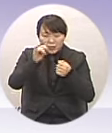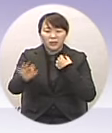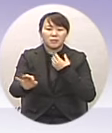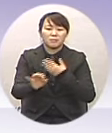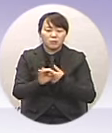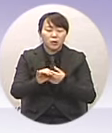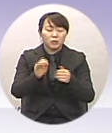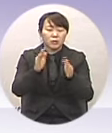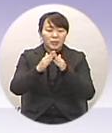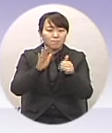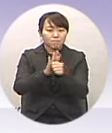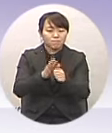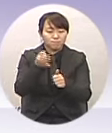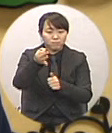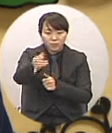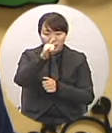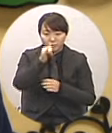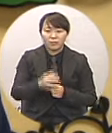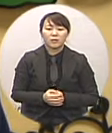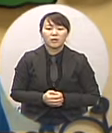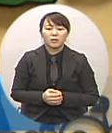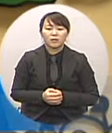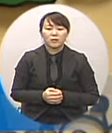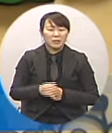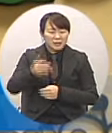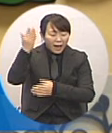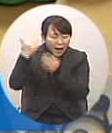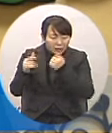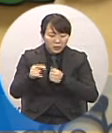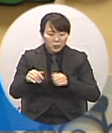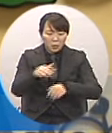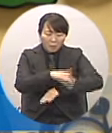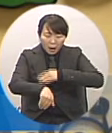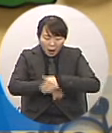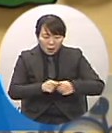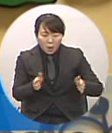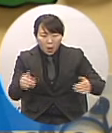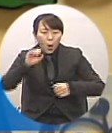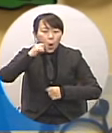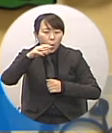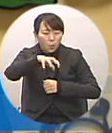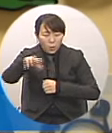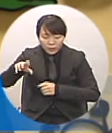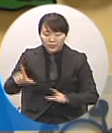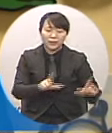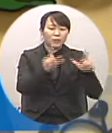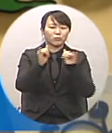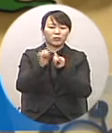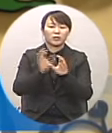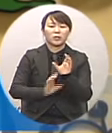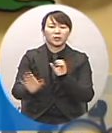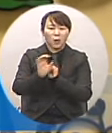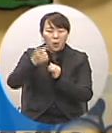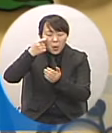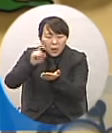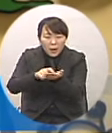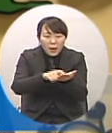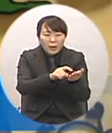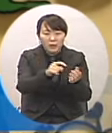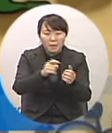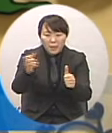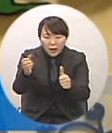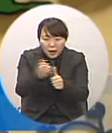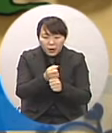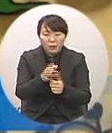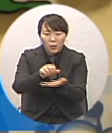주거비가 지원됩니다 어 기존에 사각지대에 계신 분들을 좀 더 많은 발굴을 통해 가지고 어